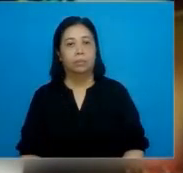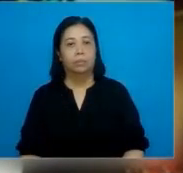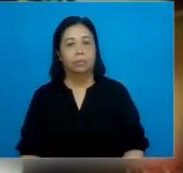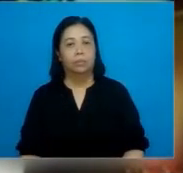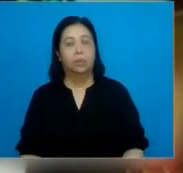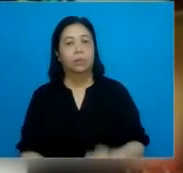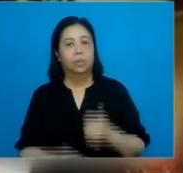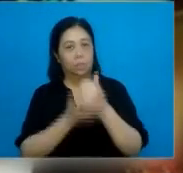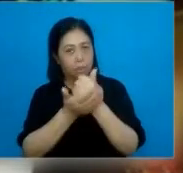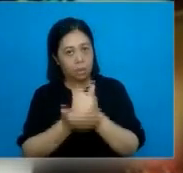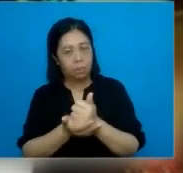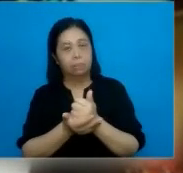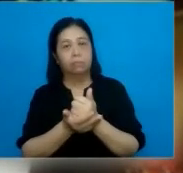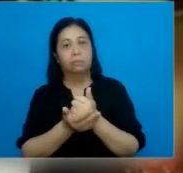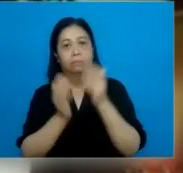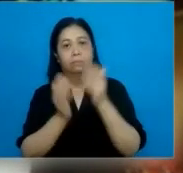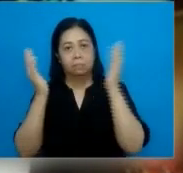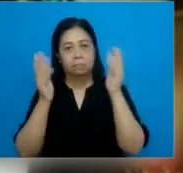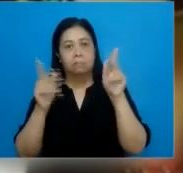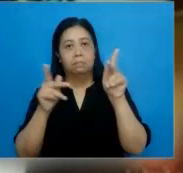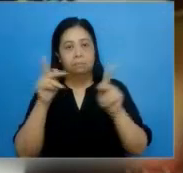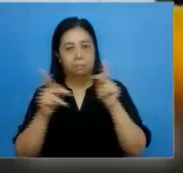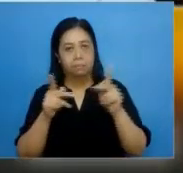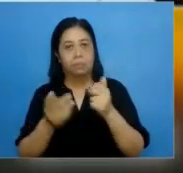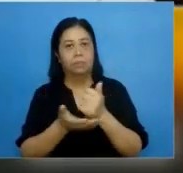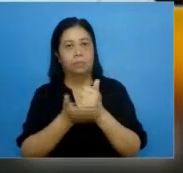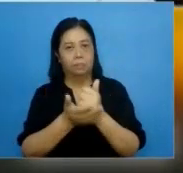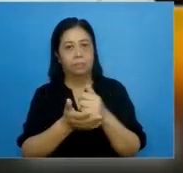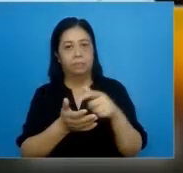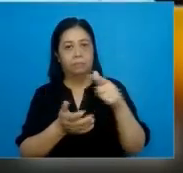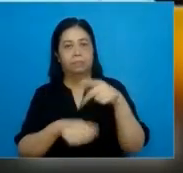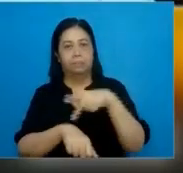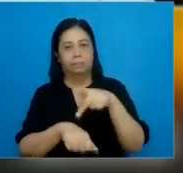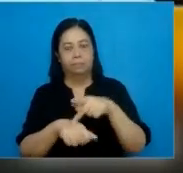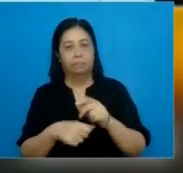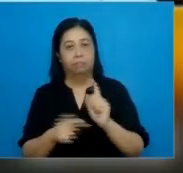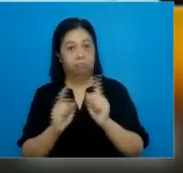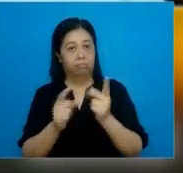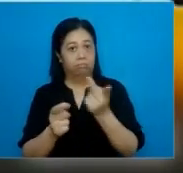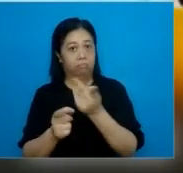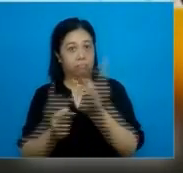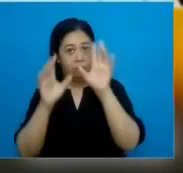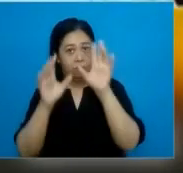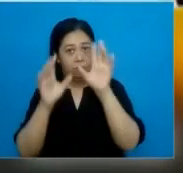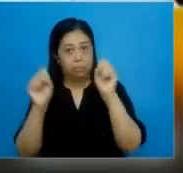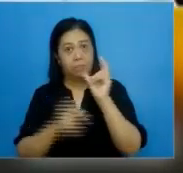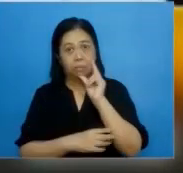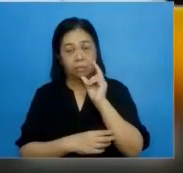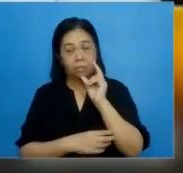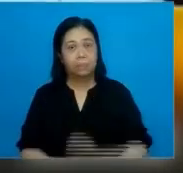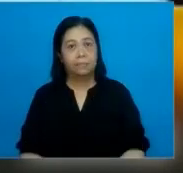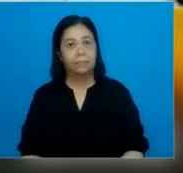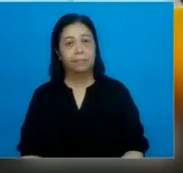Makatulong sa sabay ng Pilipino, makatulong sa ating bansa. Nakapag-usap na po ba kayo ni President?